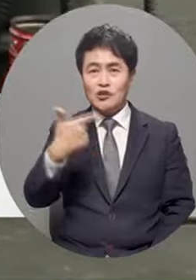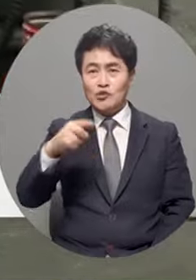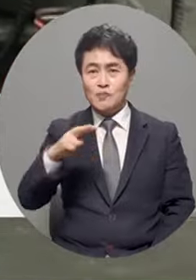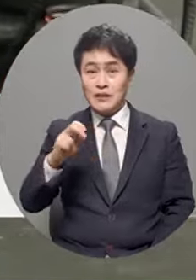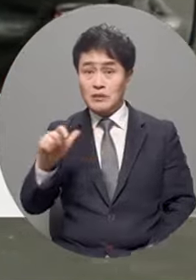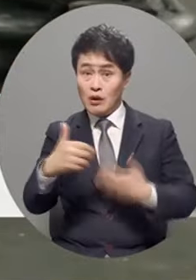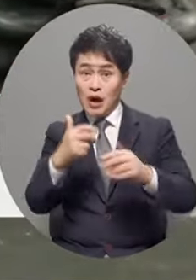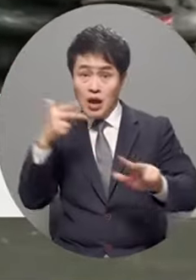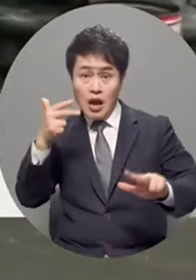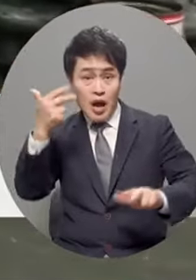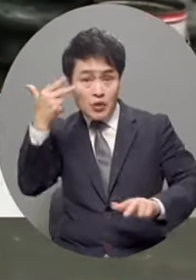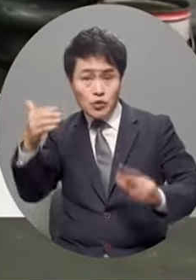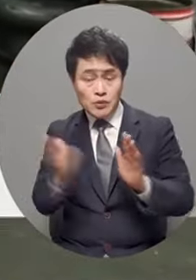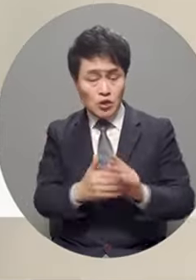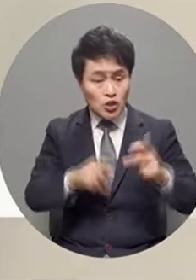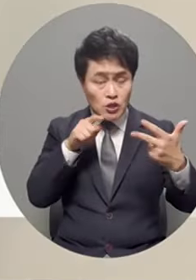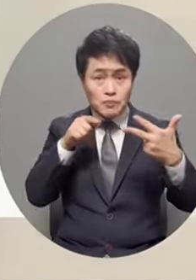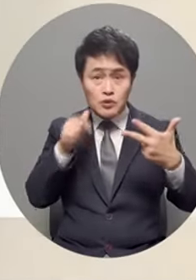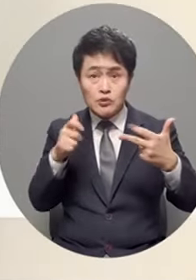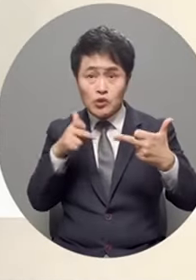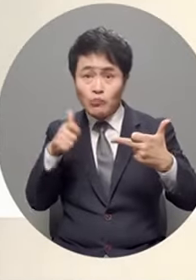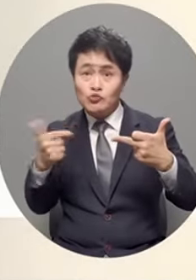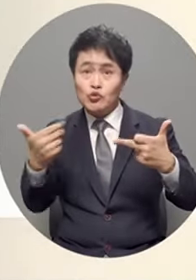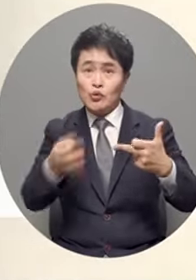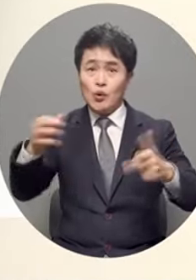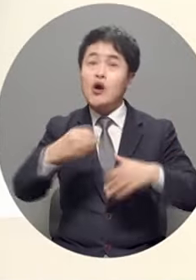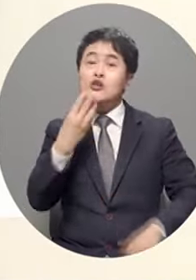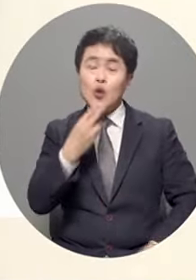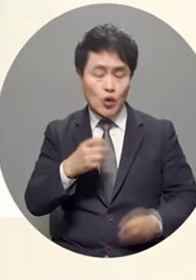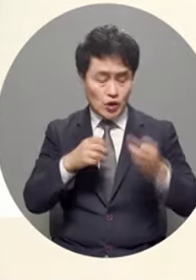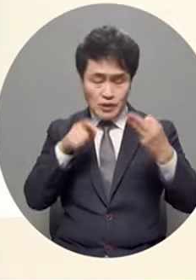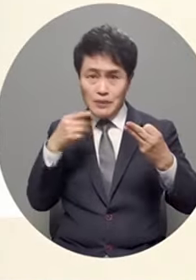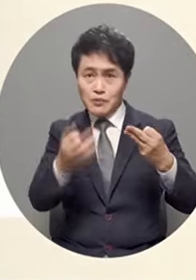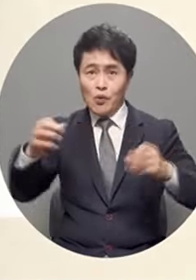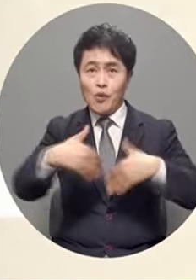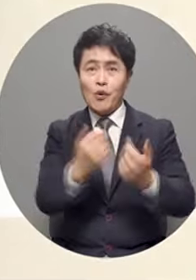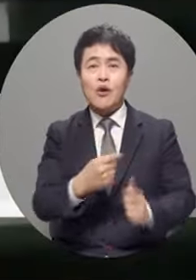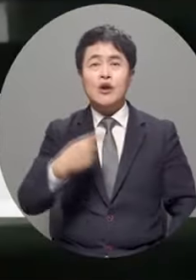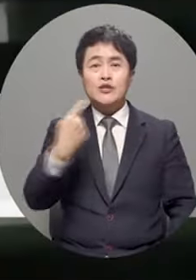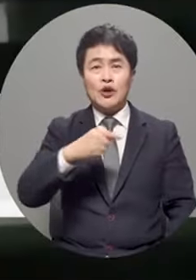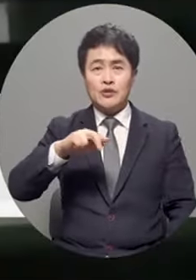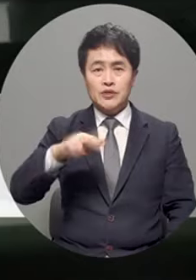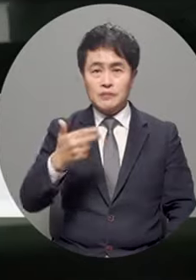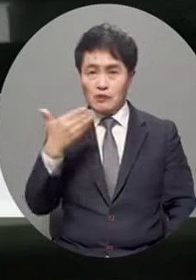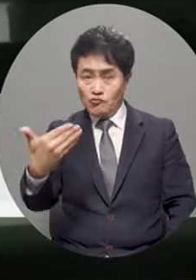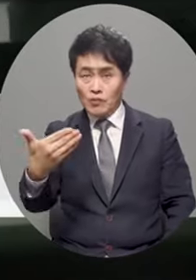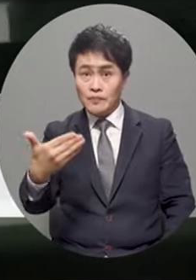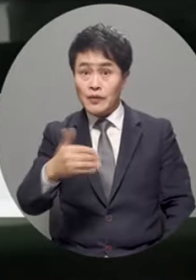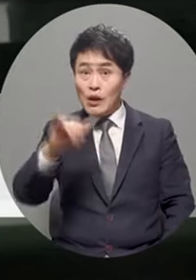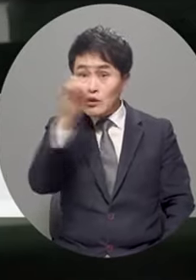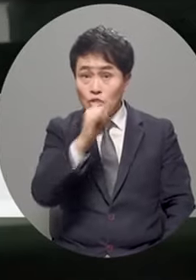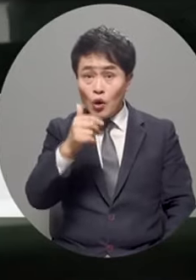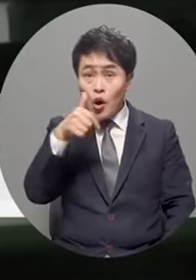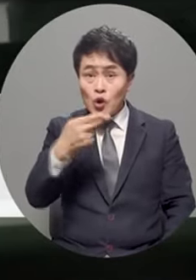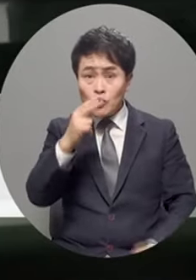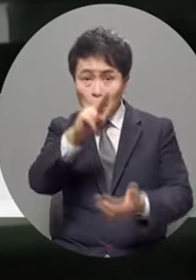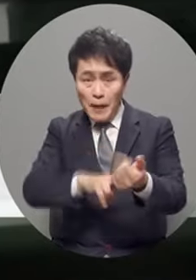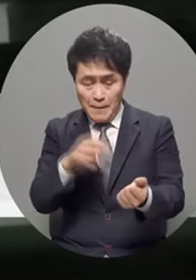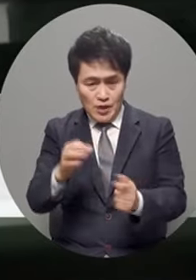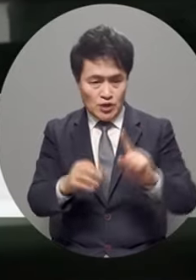주 전보다 17.6원 올랐고 서울은 13.5원 오른 1709원이었습니다. 전국 경유